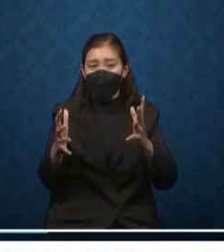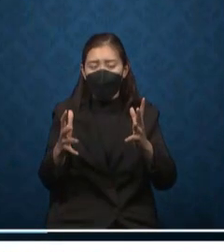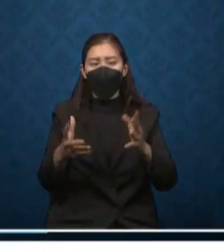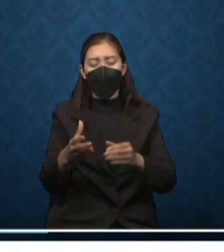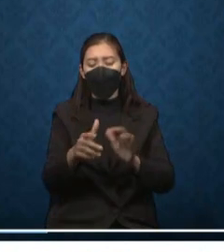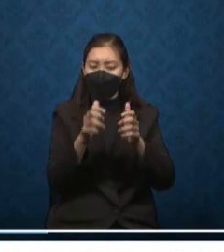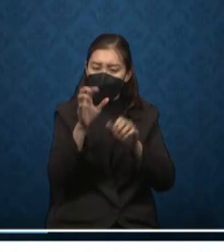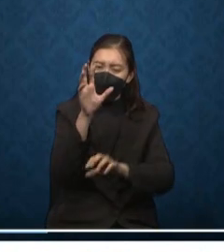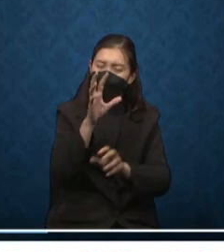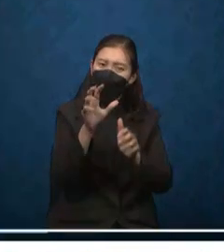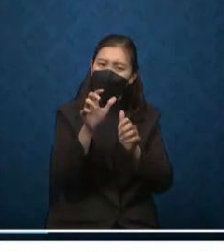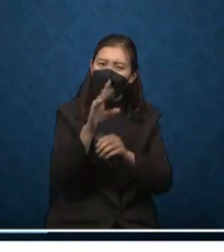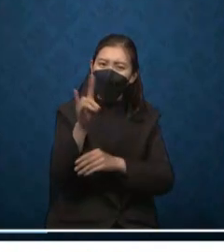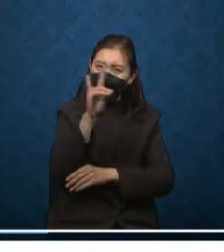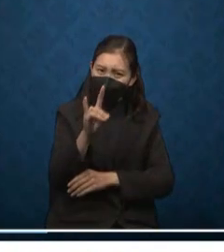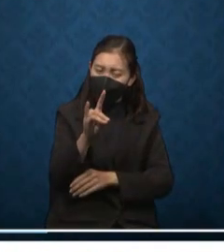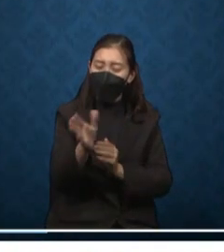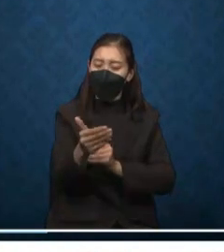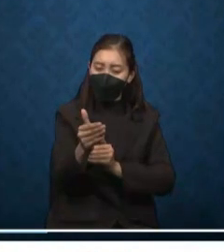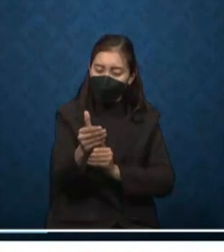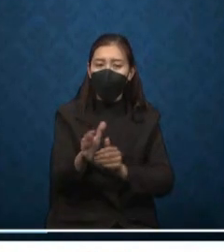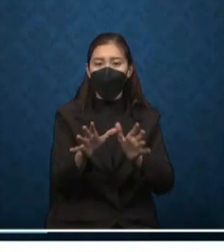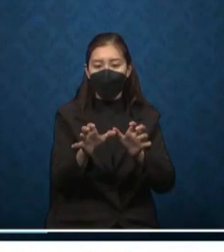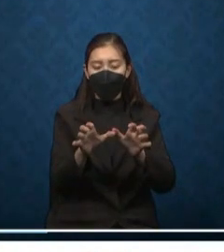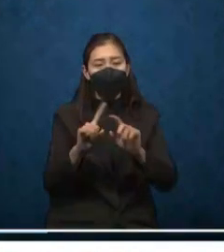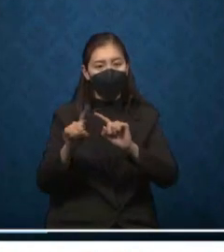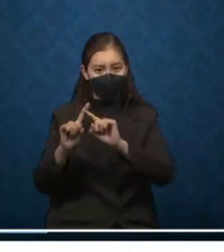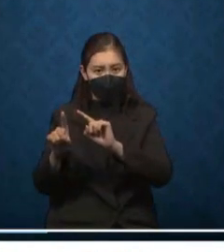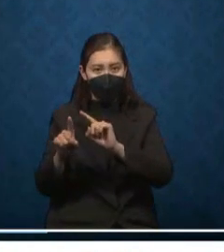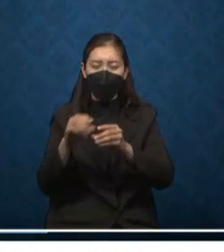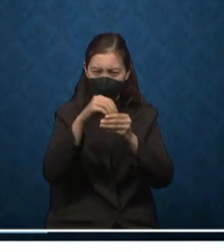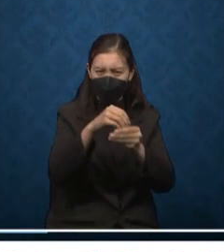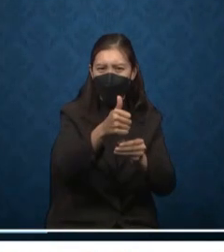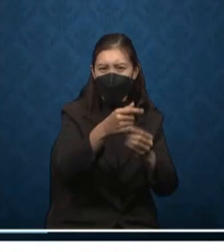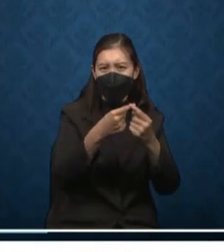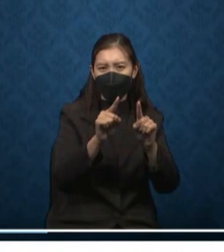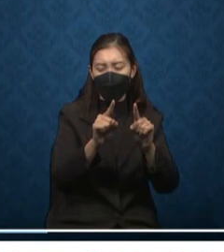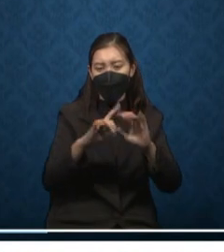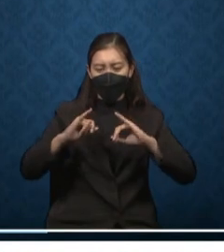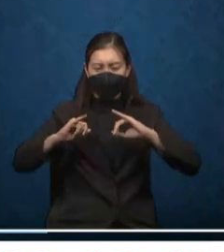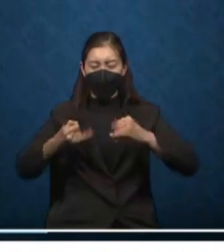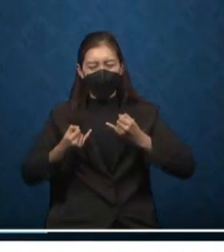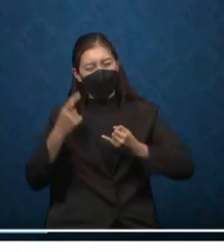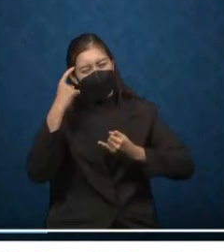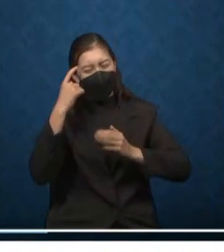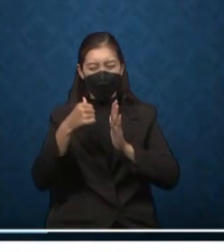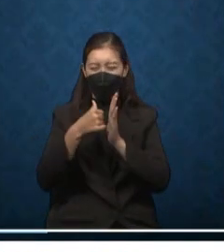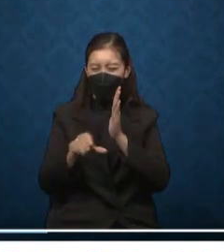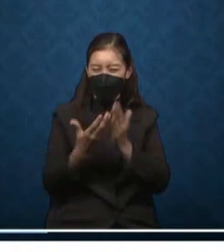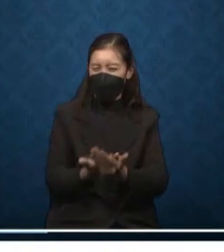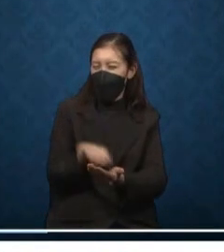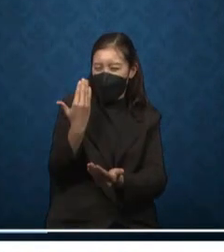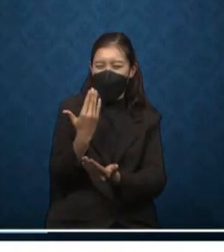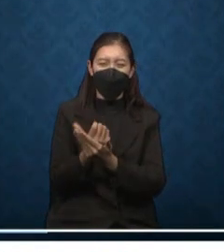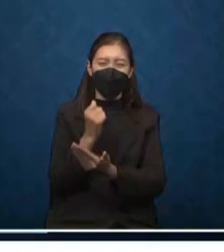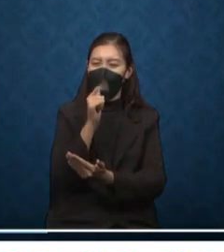าษีที่ดินจึงตัดสินใจที่จะจ้างรถมาถางป่าให้หมด เอาไม้ป่าชายเลนไปทำฟืน